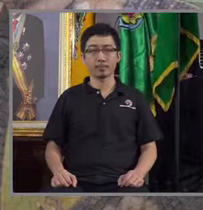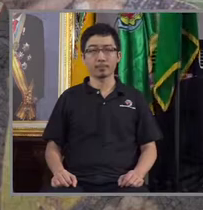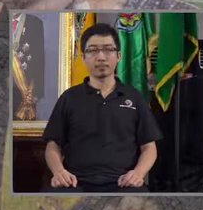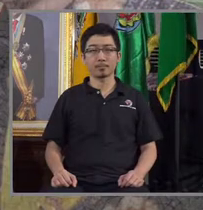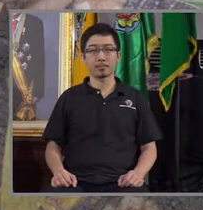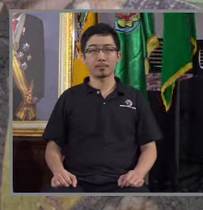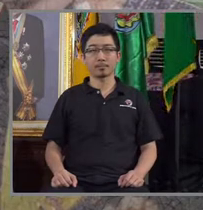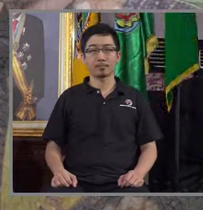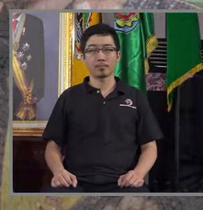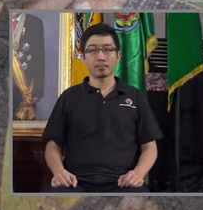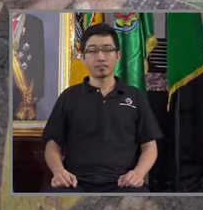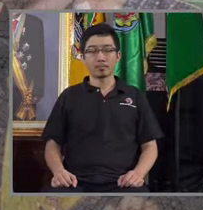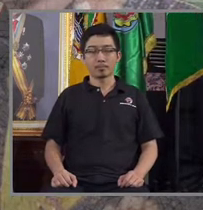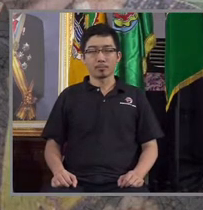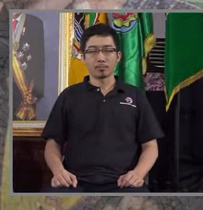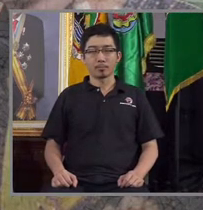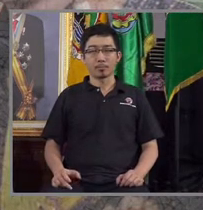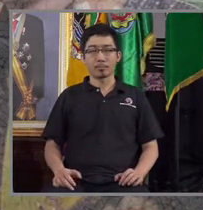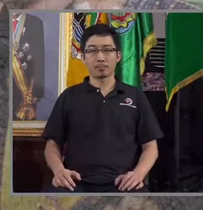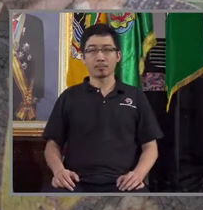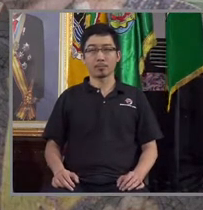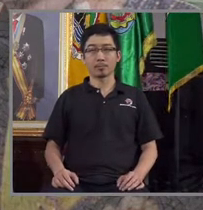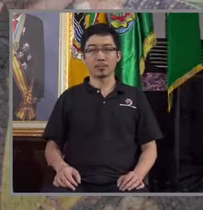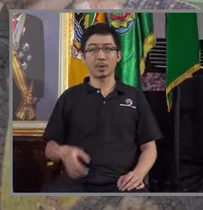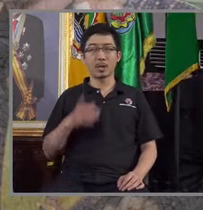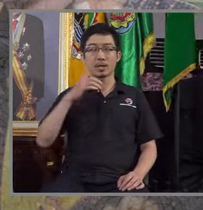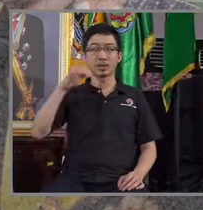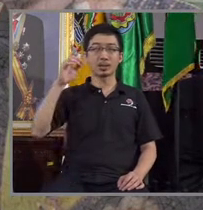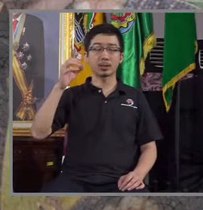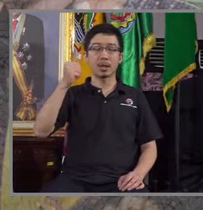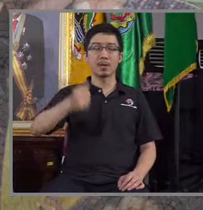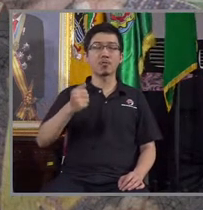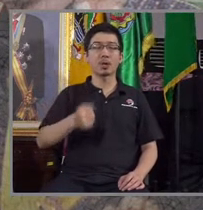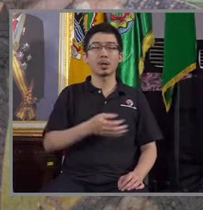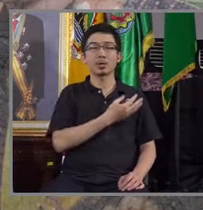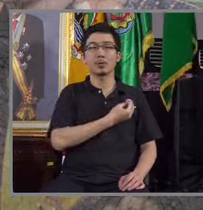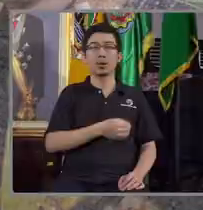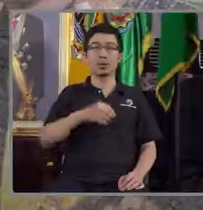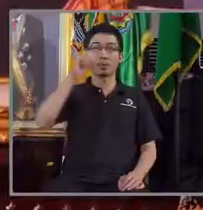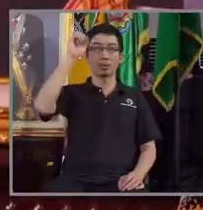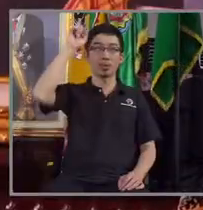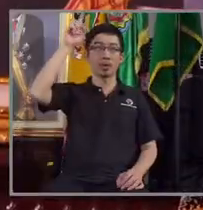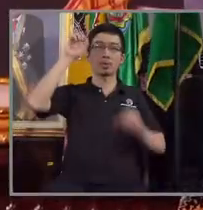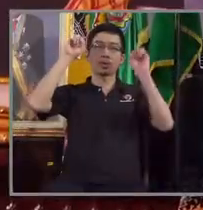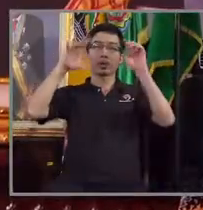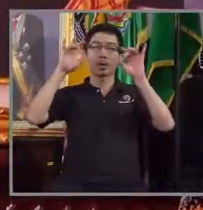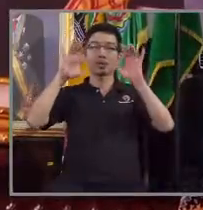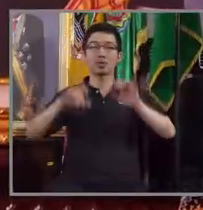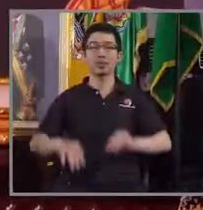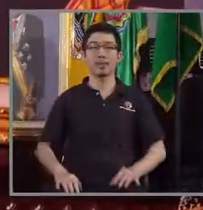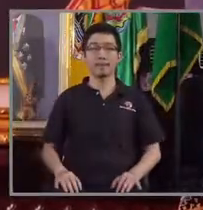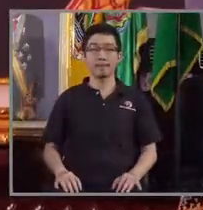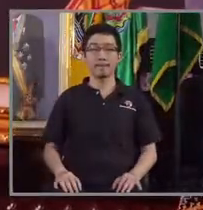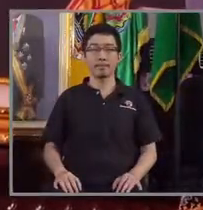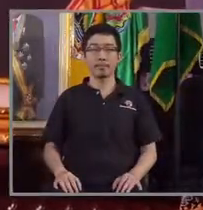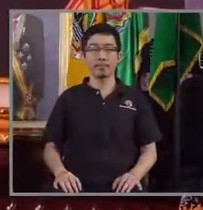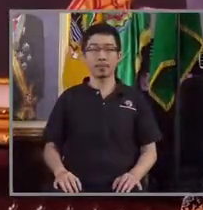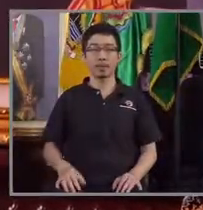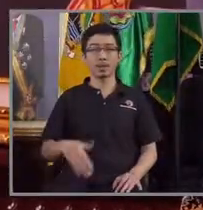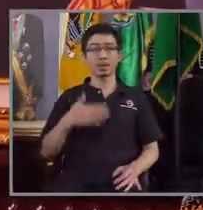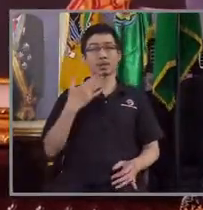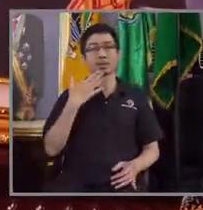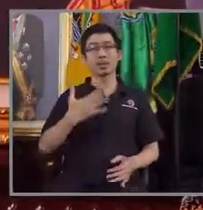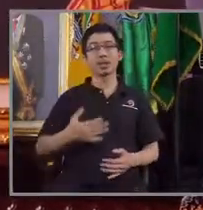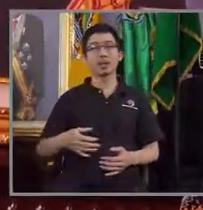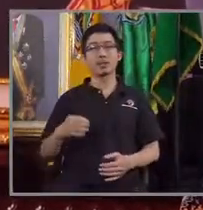a smile hirohmanirohim Assalamualaikum warahmatullahi wabarakatuh Hai selamat siang